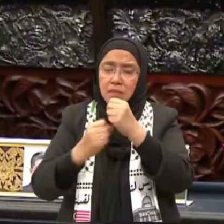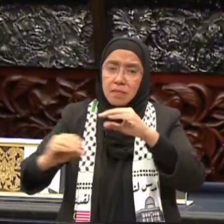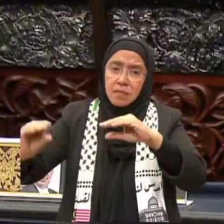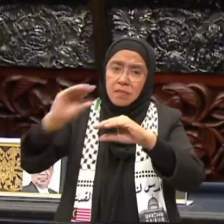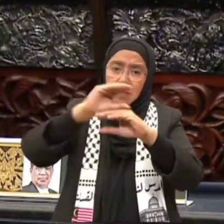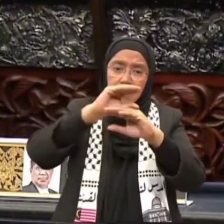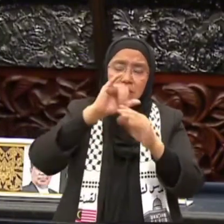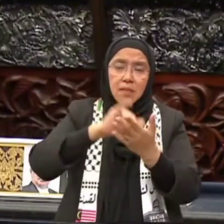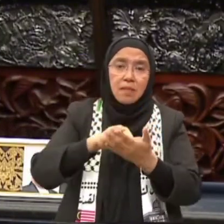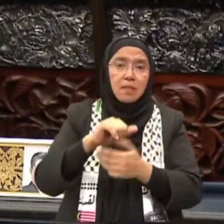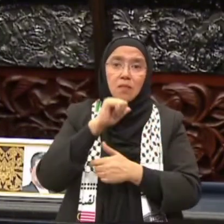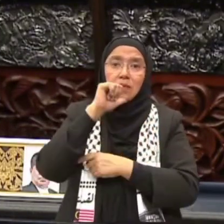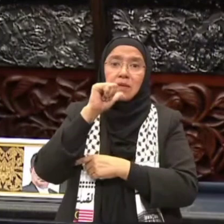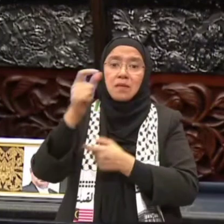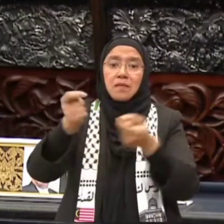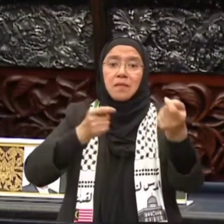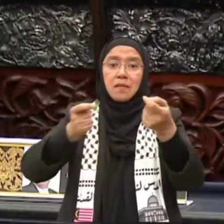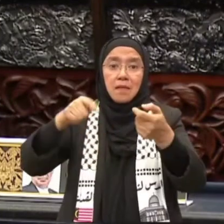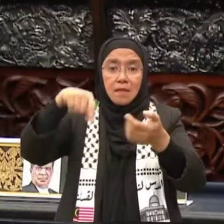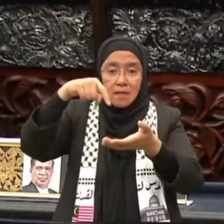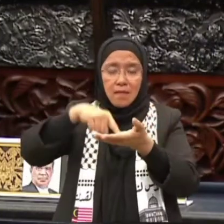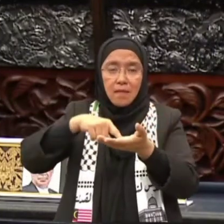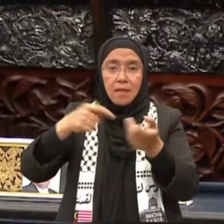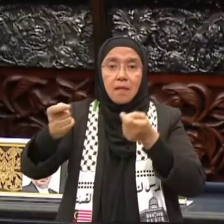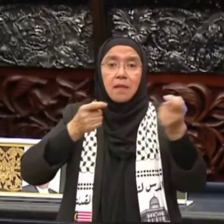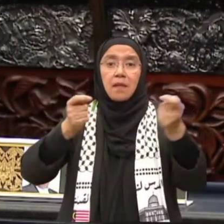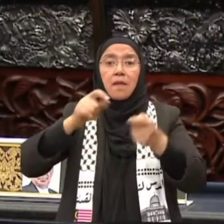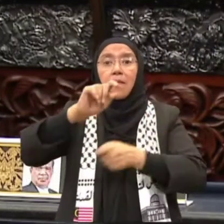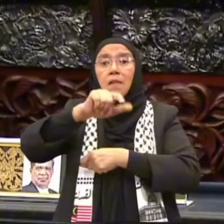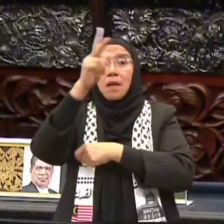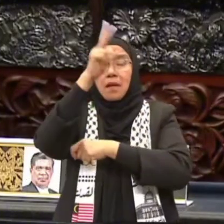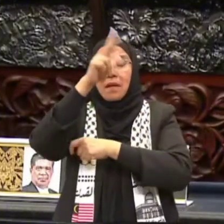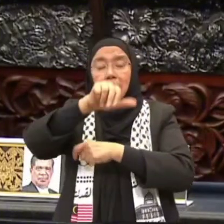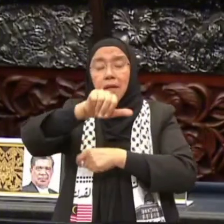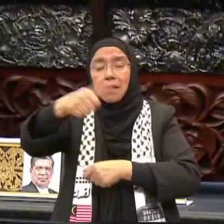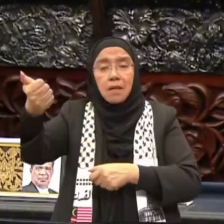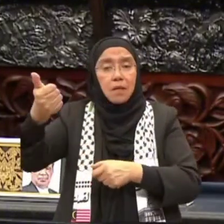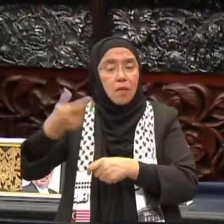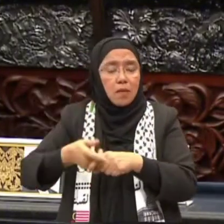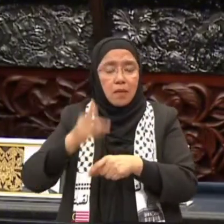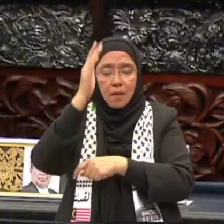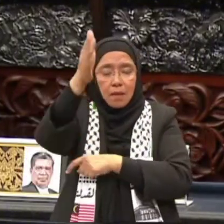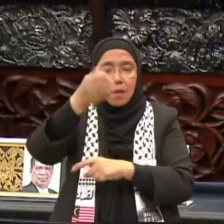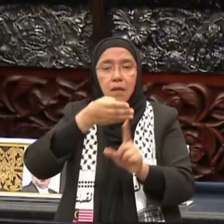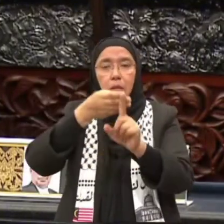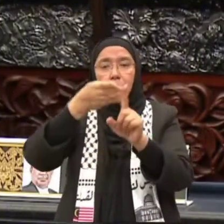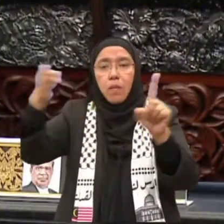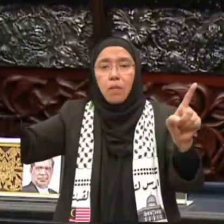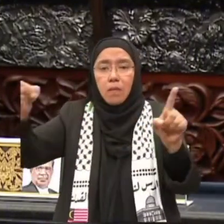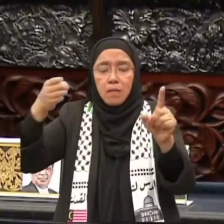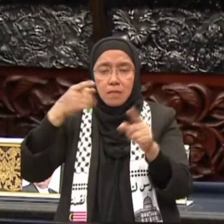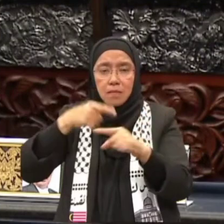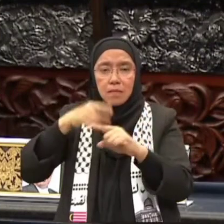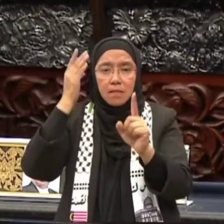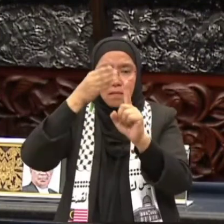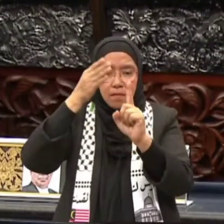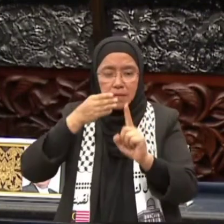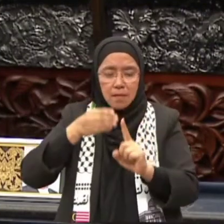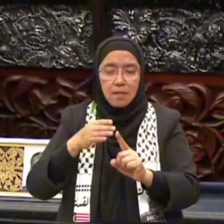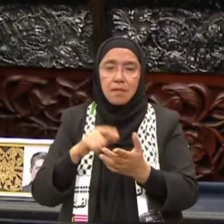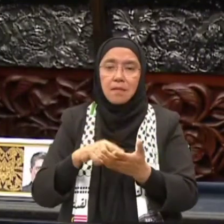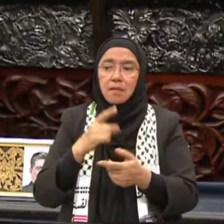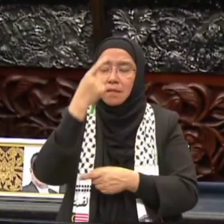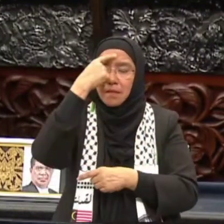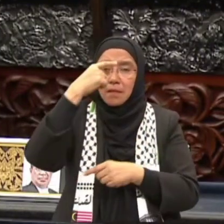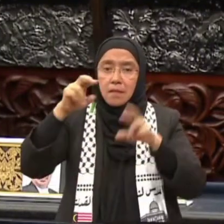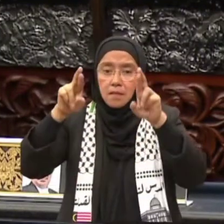akan datang juga akan tergelincir daripada sasaran-sasaran itu. Dan untuk rakyat, kita juga boleh pastikan bahawa bantuan